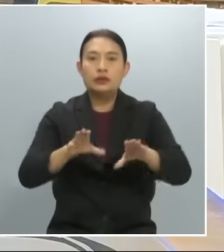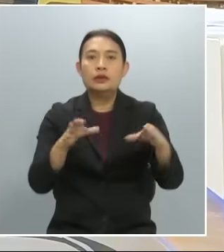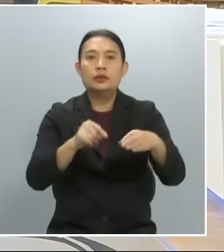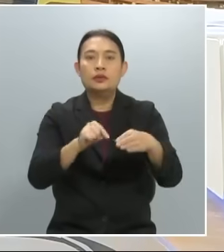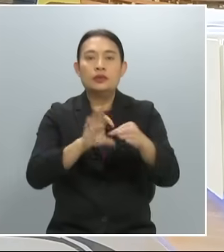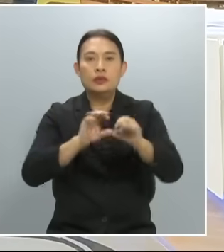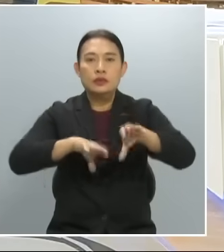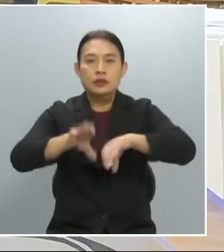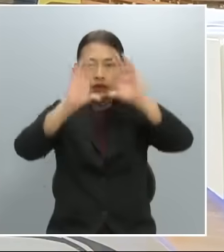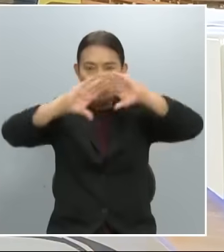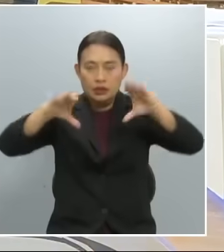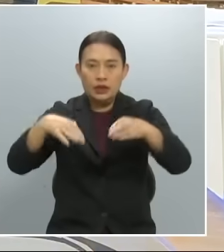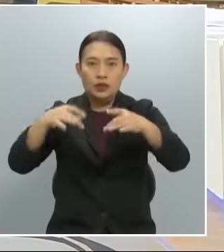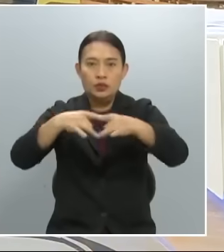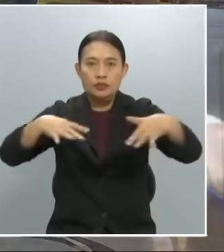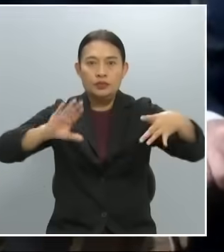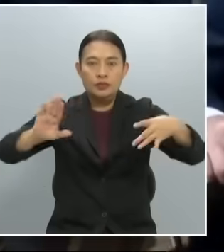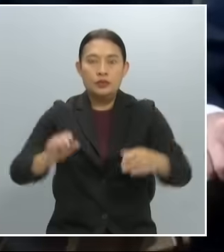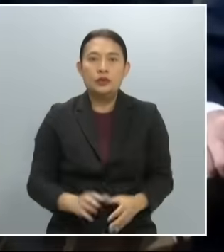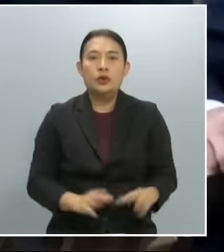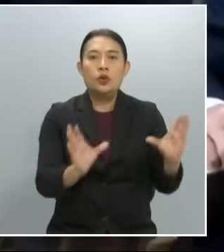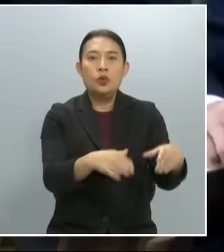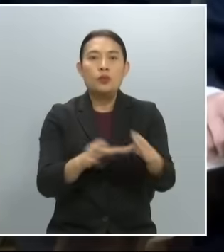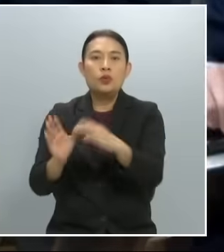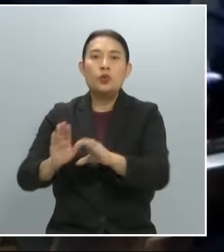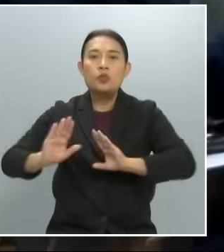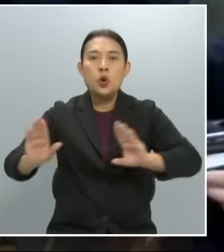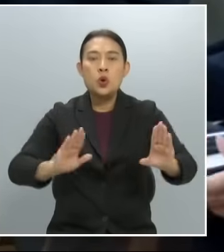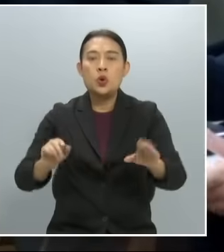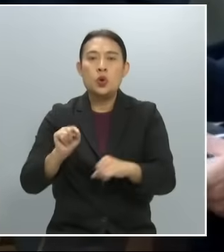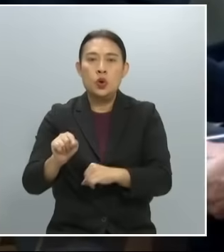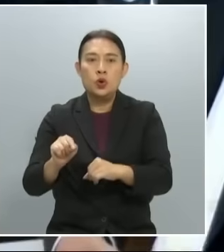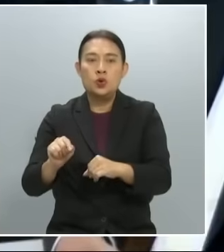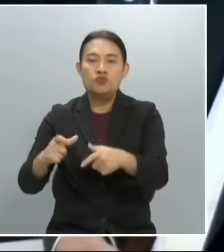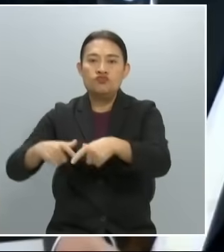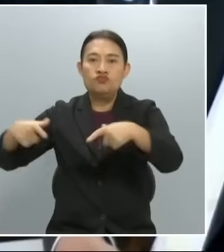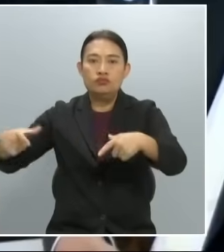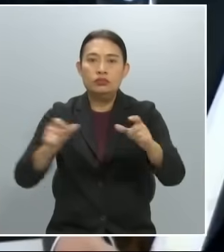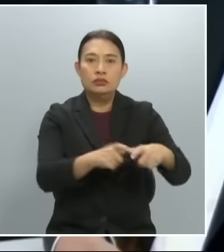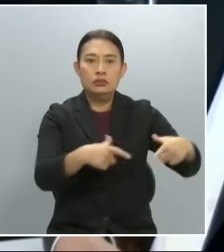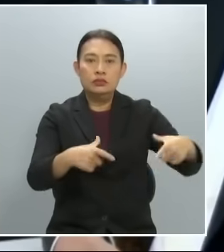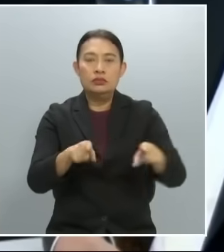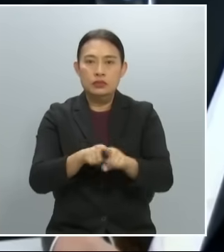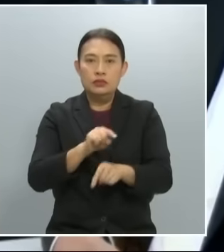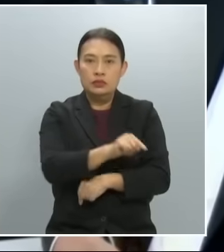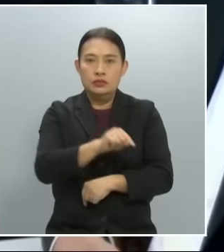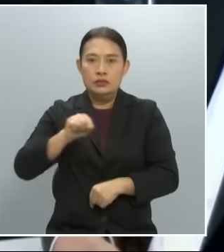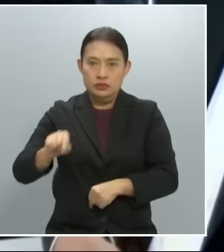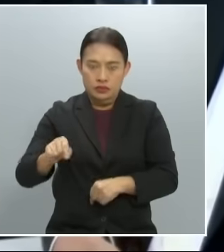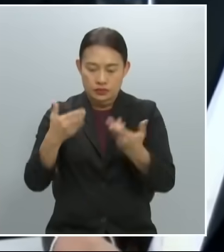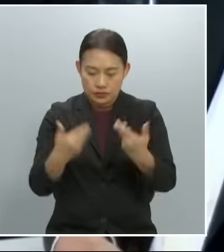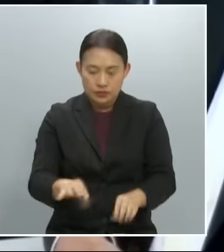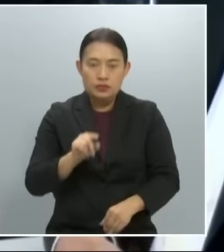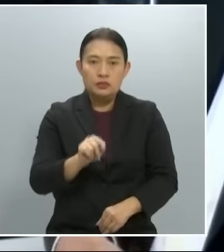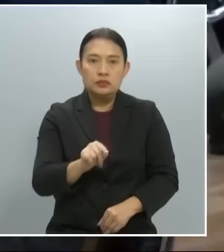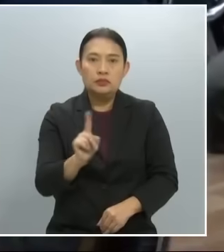คเป็นฝ่ายค้านซึ่งมีขนาดใหญ่ที่สุดทั้งคู ่ของ ทั้ง2ฝั่งแต่ดูเหมือนว่าความสัมพันธ์จะเกิดประเด็นเพราะวันก่อน